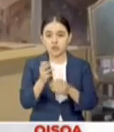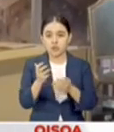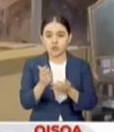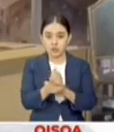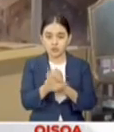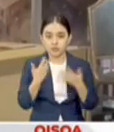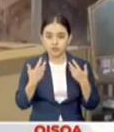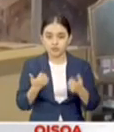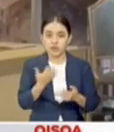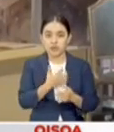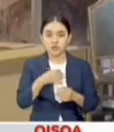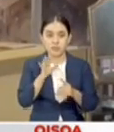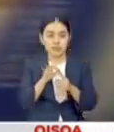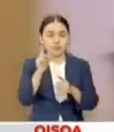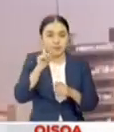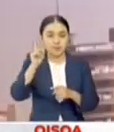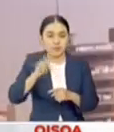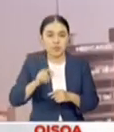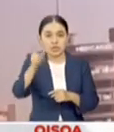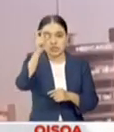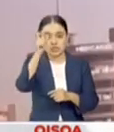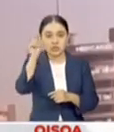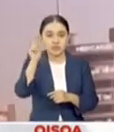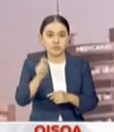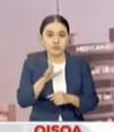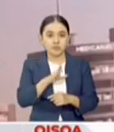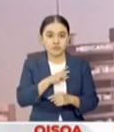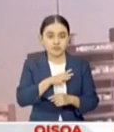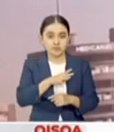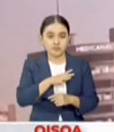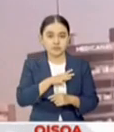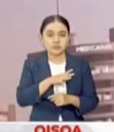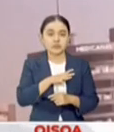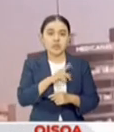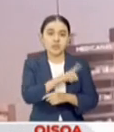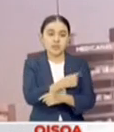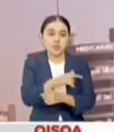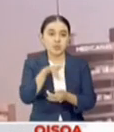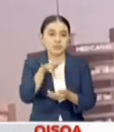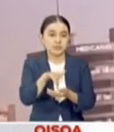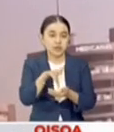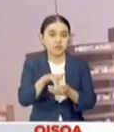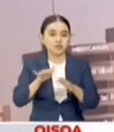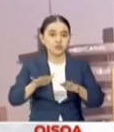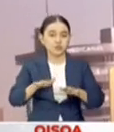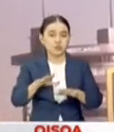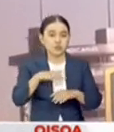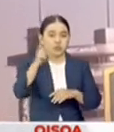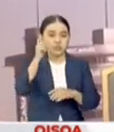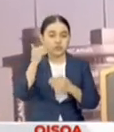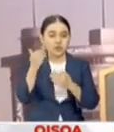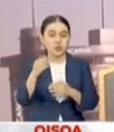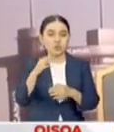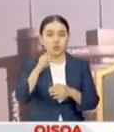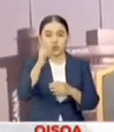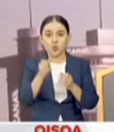topishini asosiy maqsad deb bilamiz. Istanbuldan kelyapmiz, general markazimiz Istanbulda. Tibbiyot markazimiz Istanbulda joylashgan. Bugunga qadar